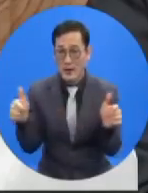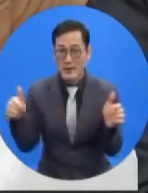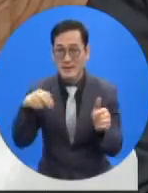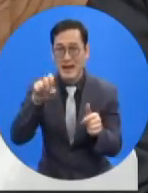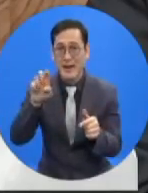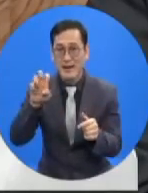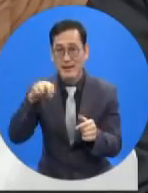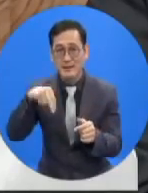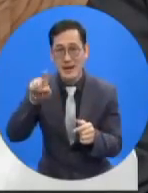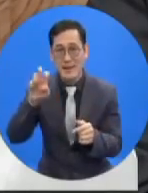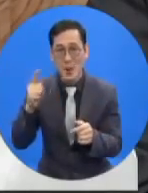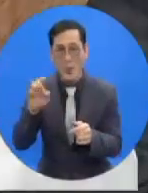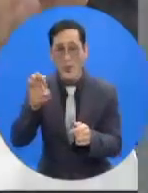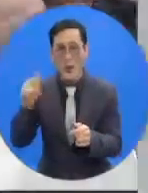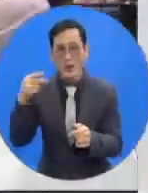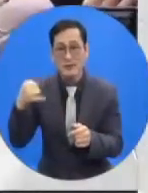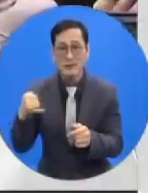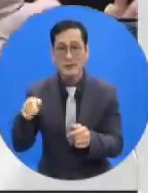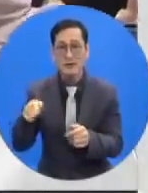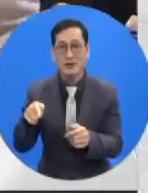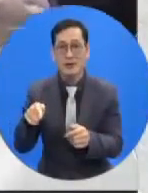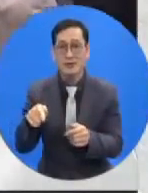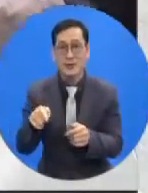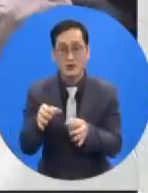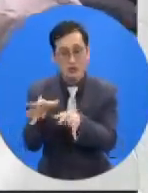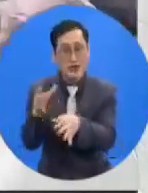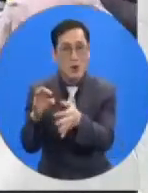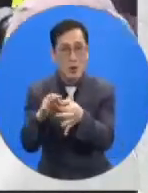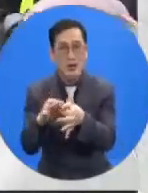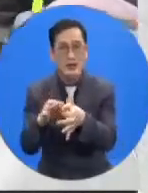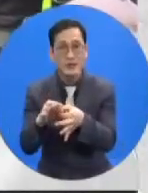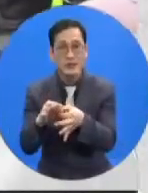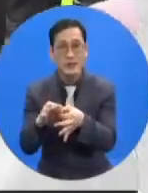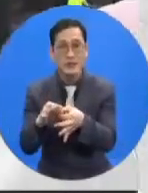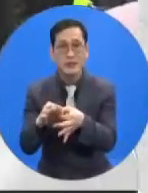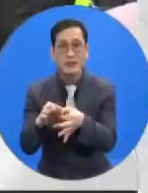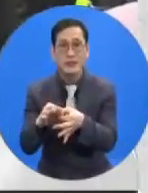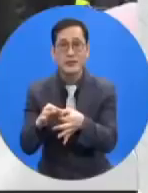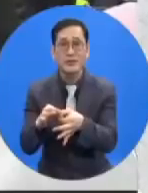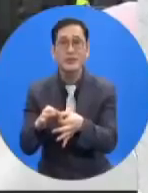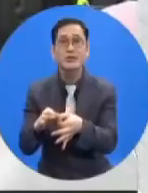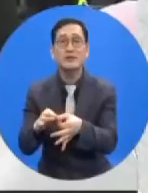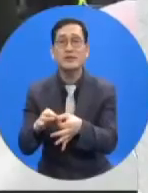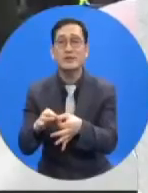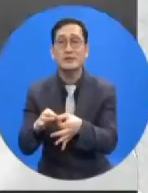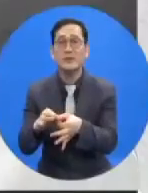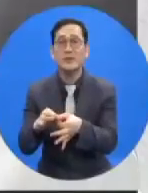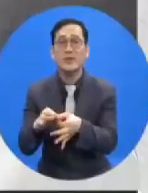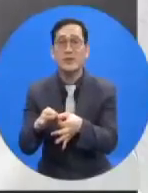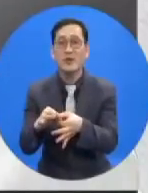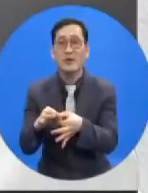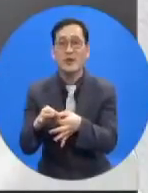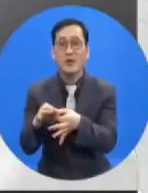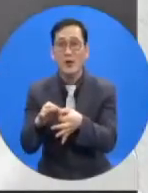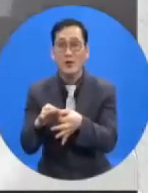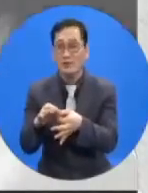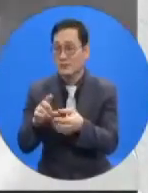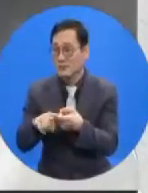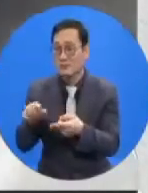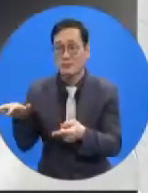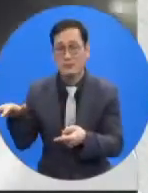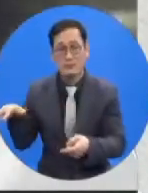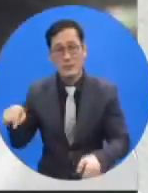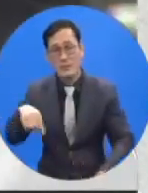뭔지 모르겠어요. 아마 국민들 솔직히 그럴 겁니다. 오히려 저 컴퓨터를 갖고 나온 거 CCTV 찍힌 게 저게 좀 기가 막히게 중요한 게 아니냐라고